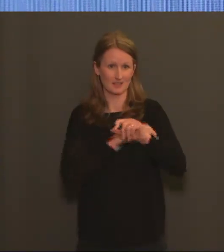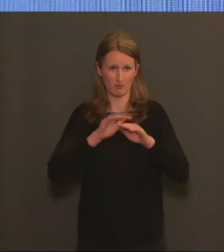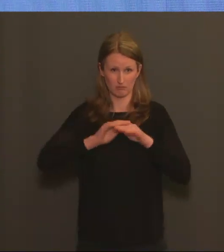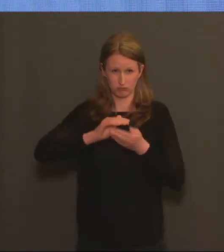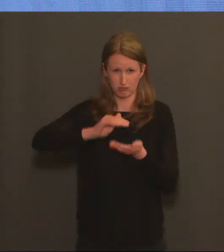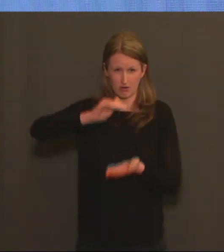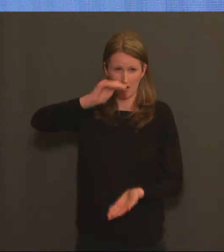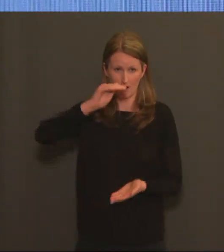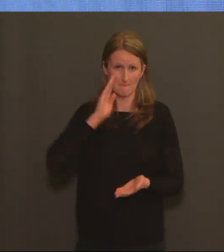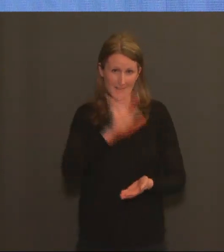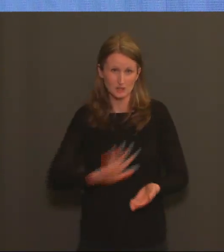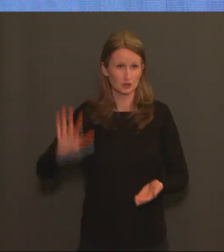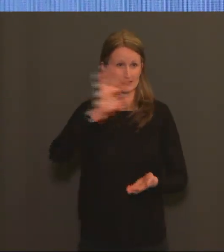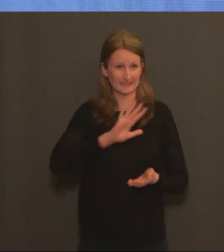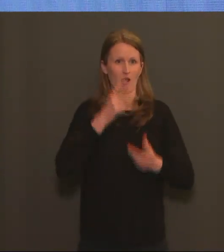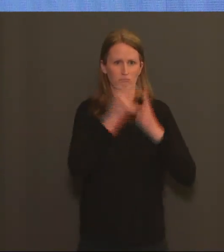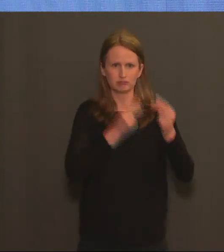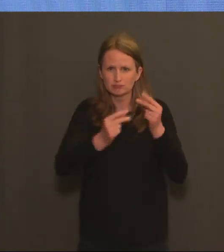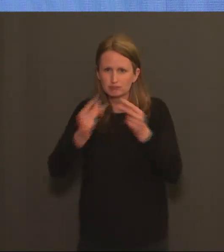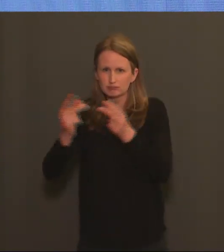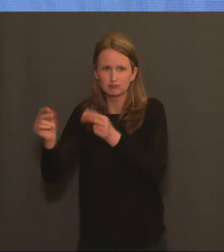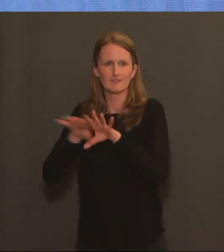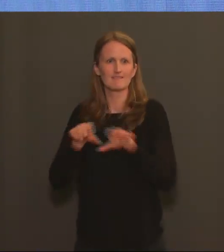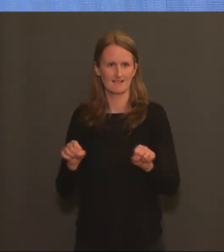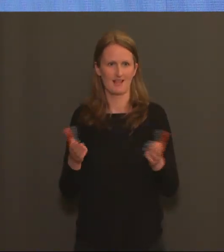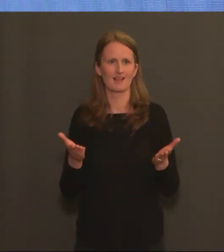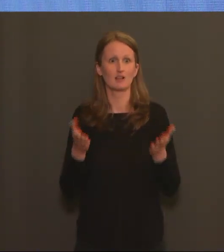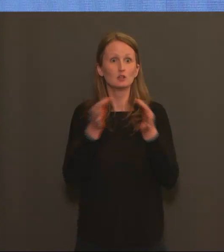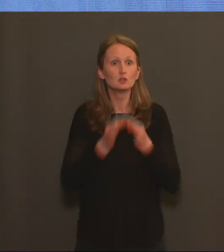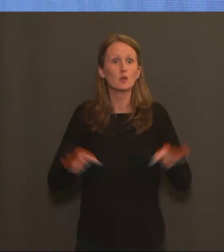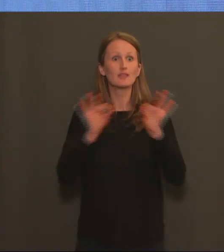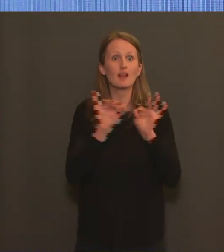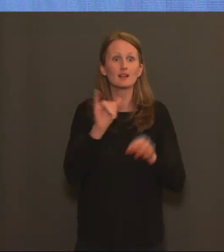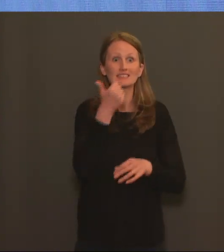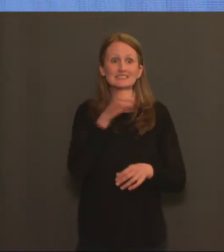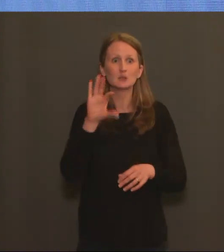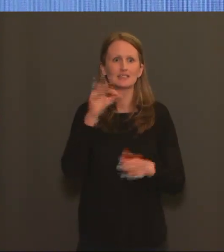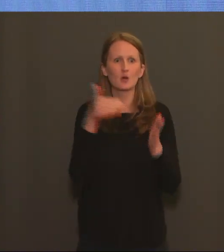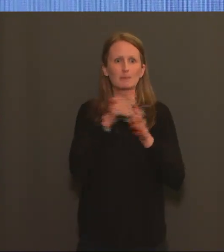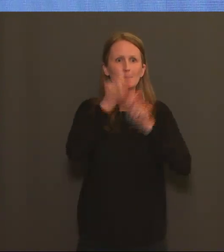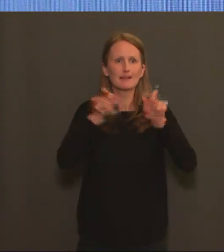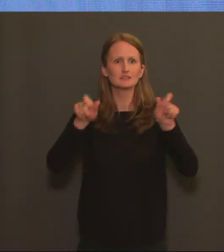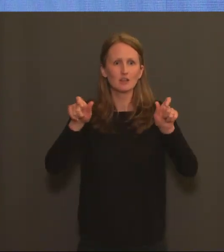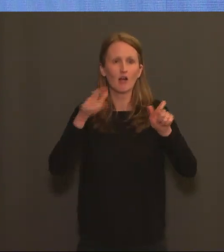Avec près de 650 000 personnes vaccinées jusqu'ici, l'entrée dans cette nouvelle phase